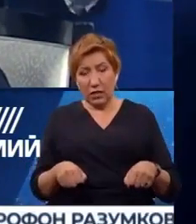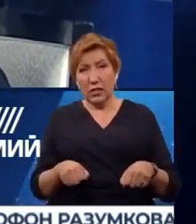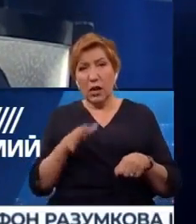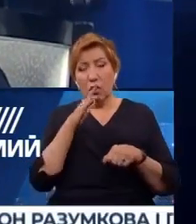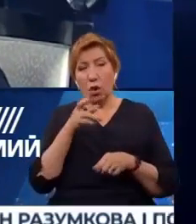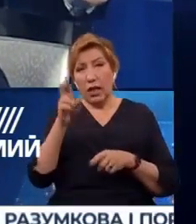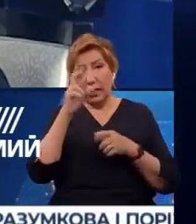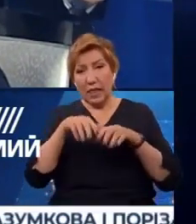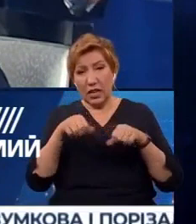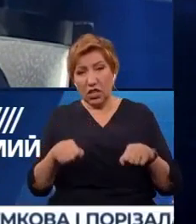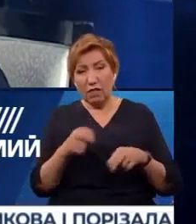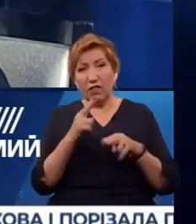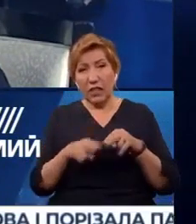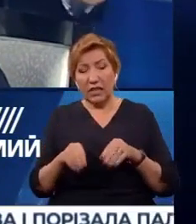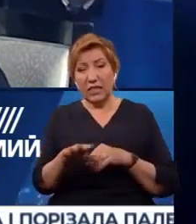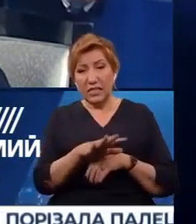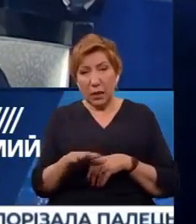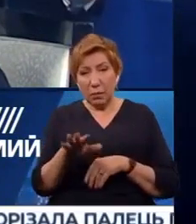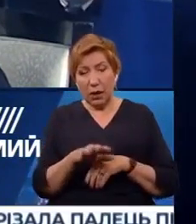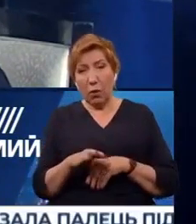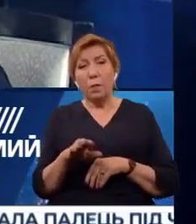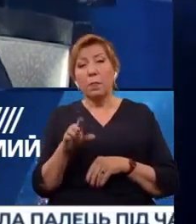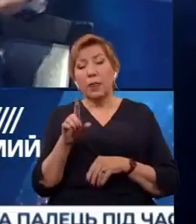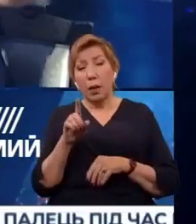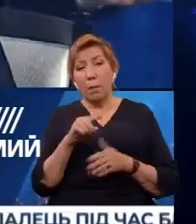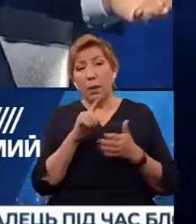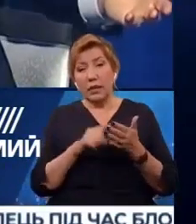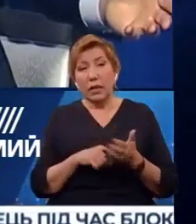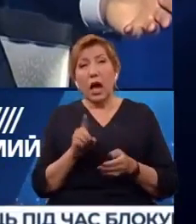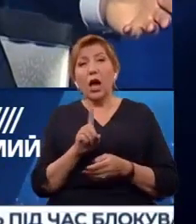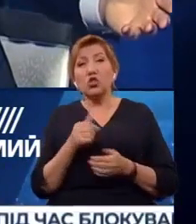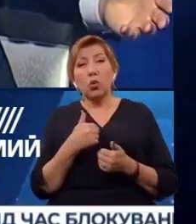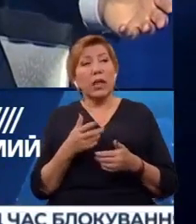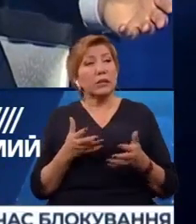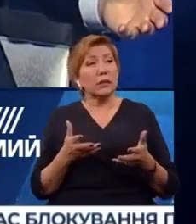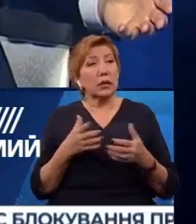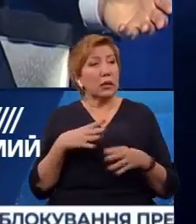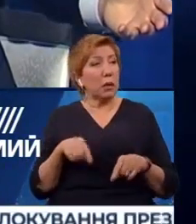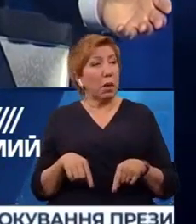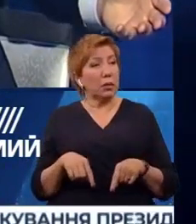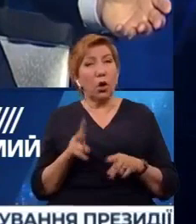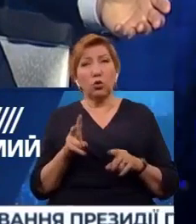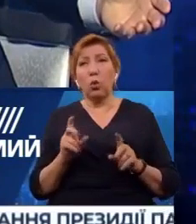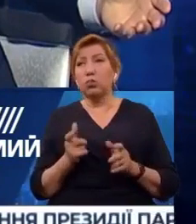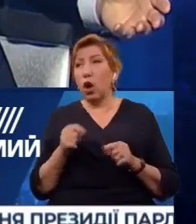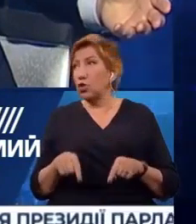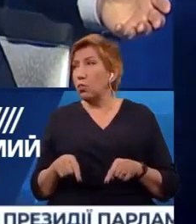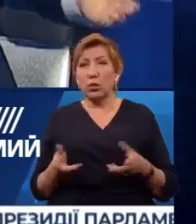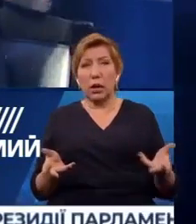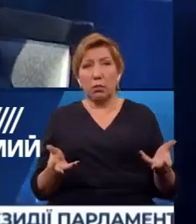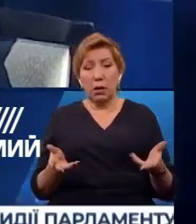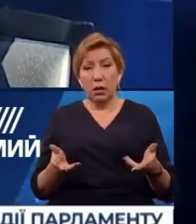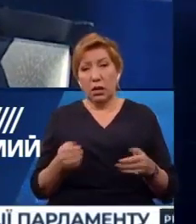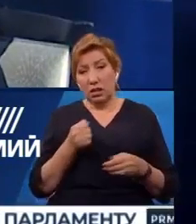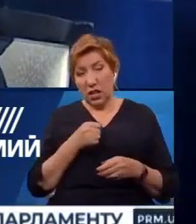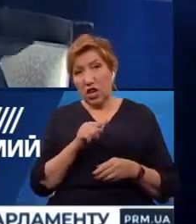коли держава втратить землю, коли українці втратять землю, питання, що нас на цій землі триматиме, хто буде господарем на цій землі.